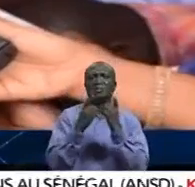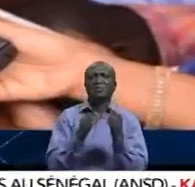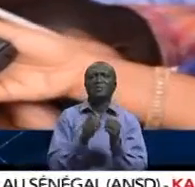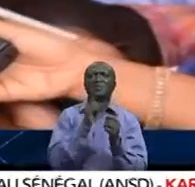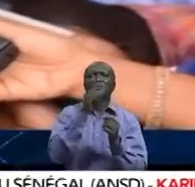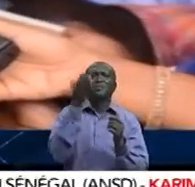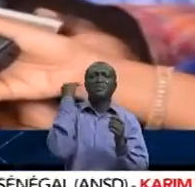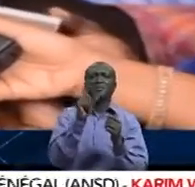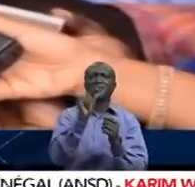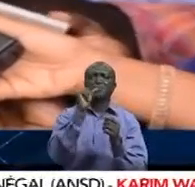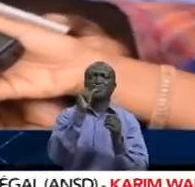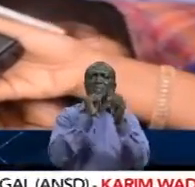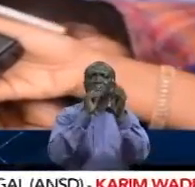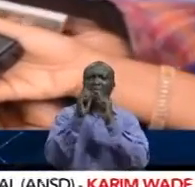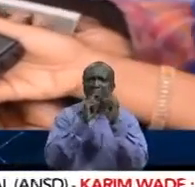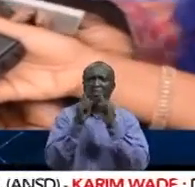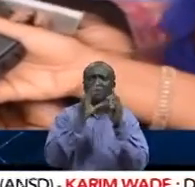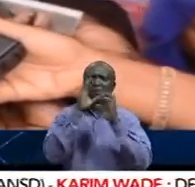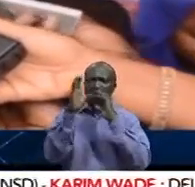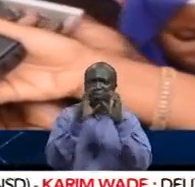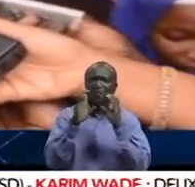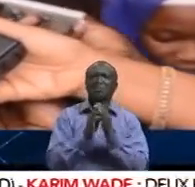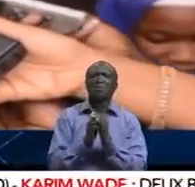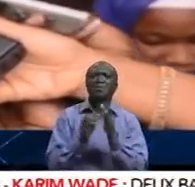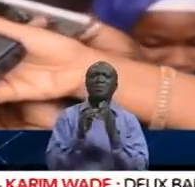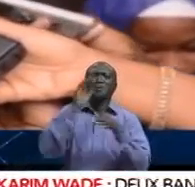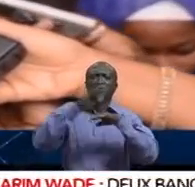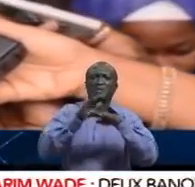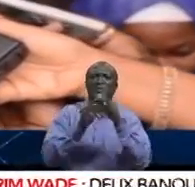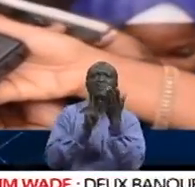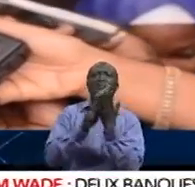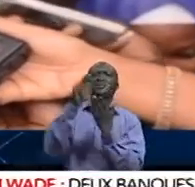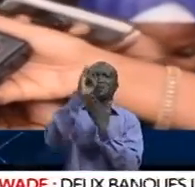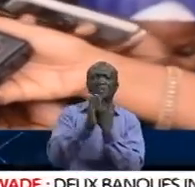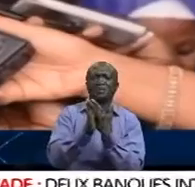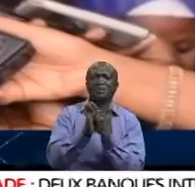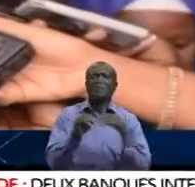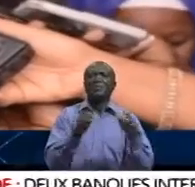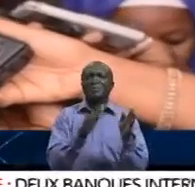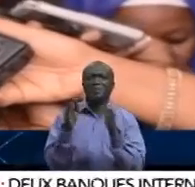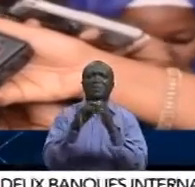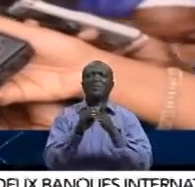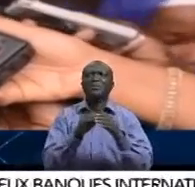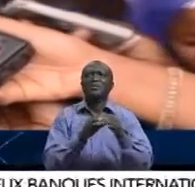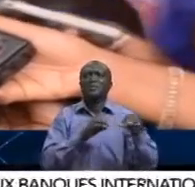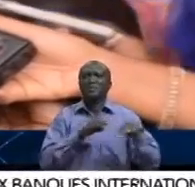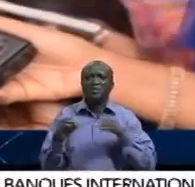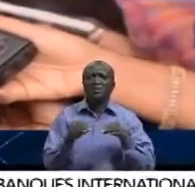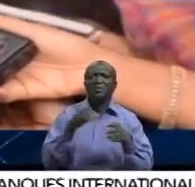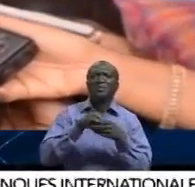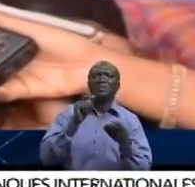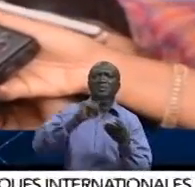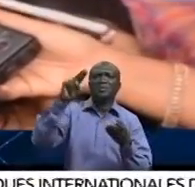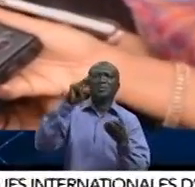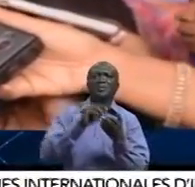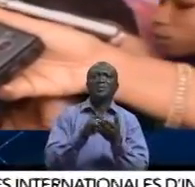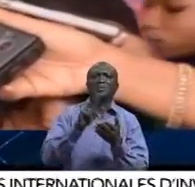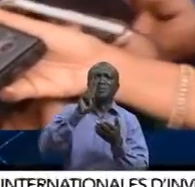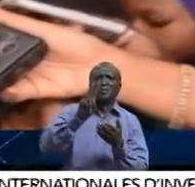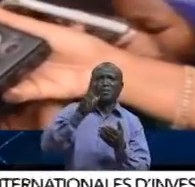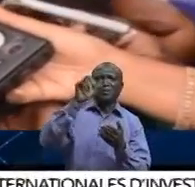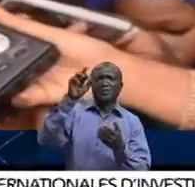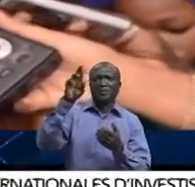communiquer d'informer sur le projet de montrer ce que le projet est en train de faire au niveau de l'université virtuelle du Sénégal